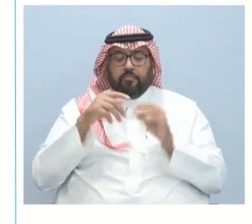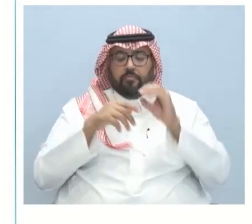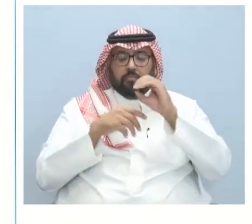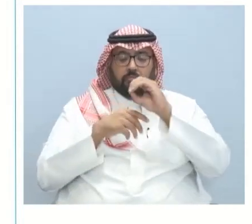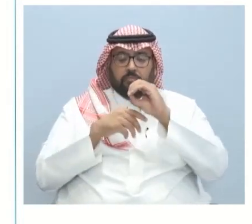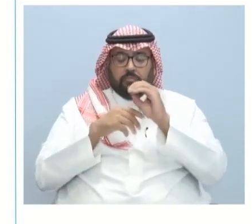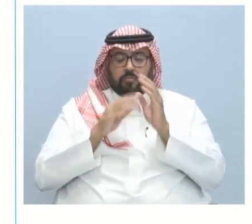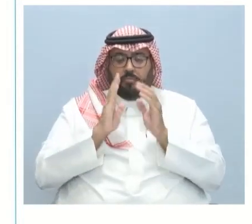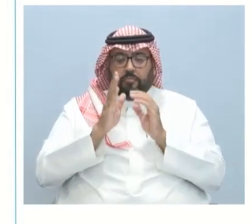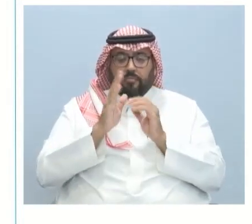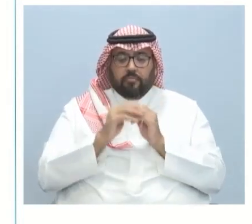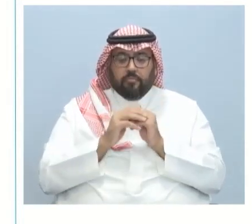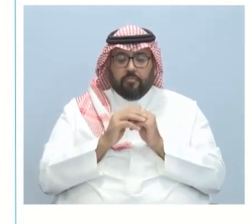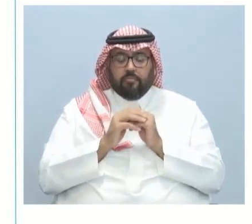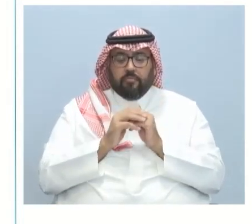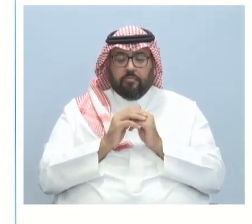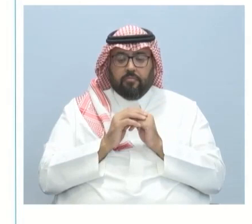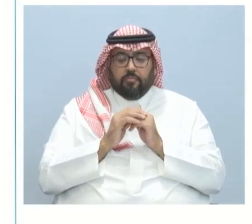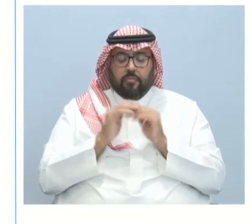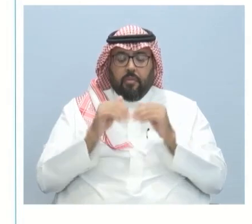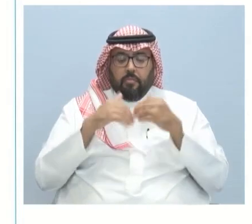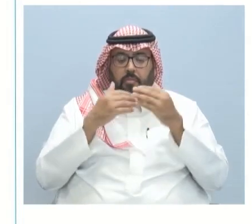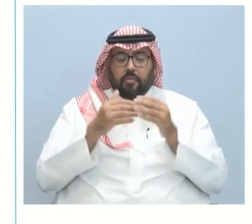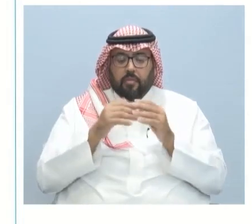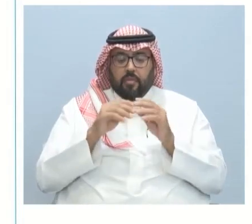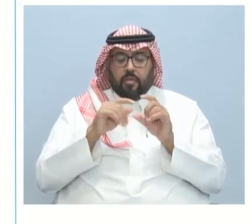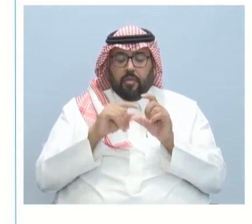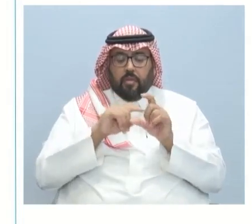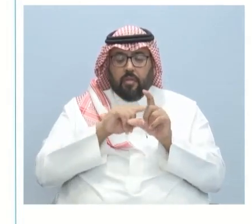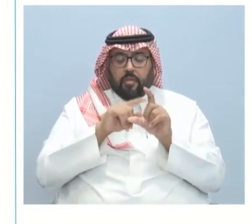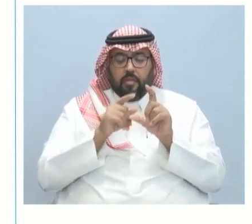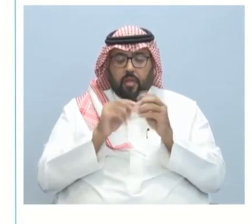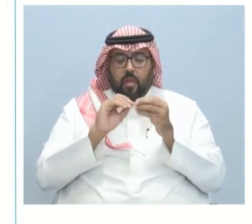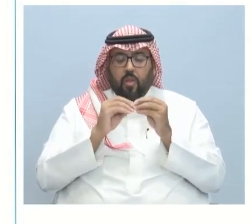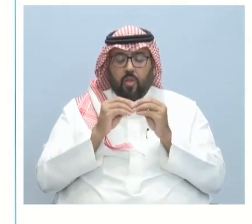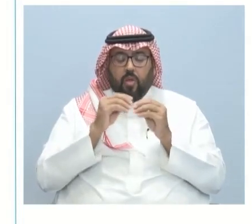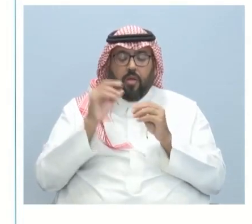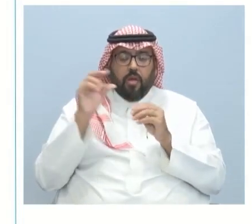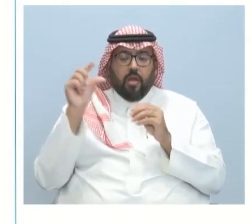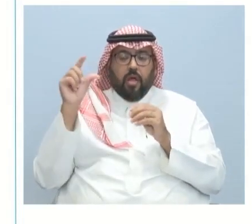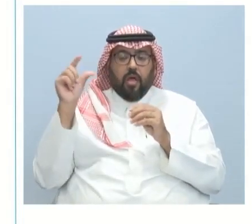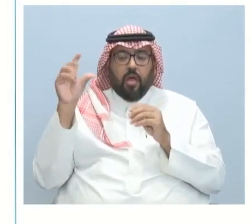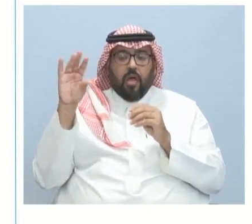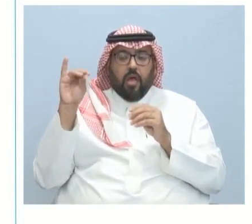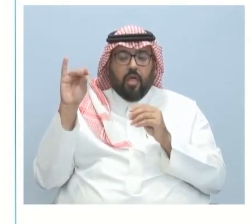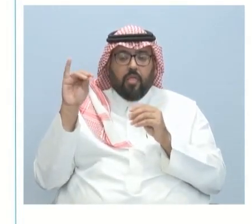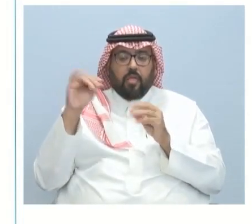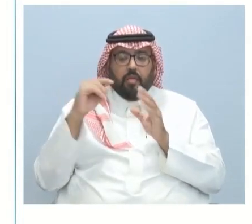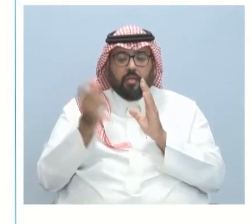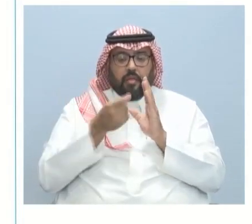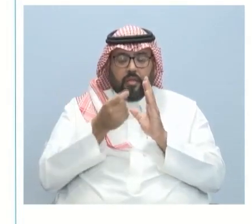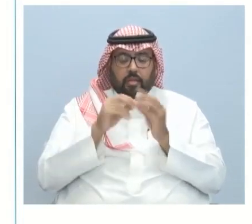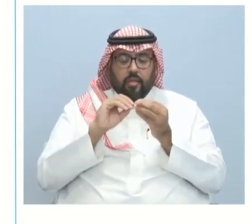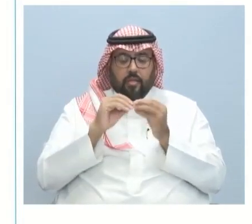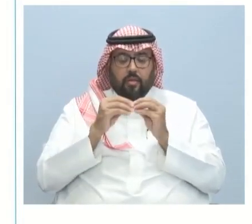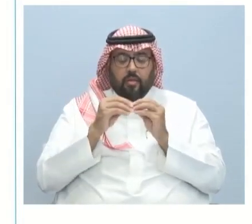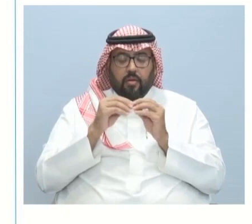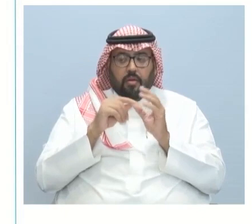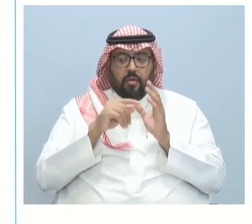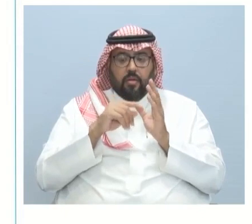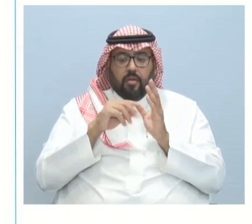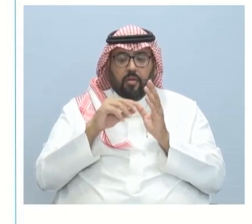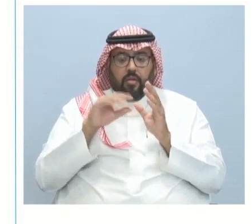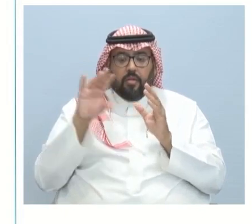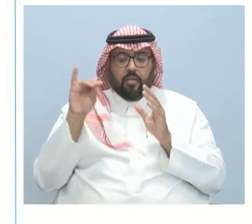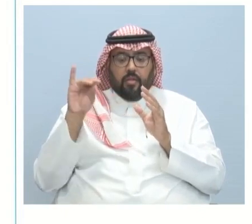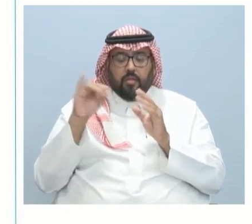تحرك الى الامام 57 بعد ذلك اضبط القلم على اللون الاخضر ليقوم بكتابه دائره اخرى باللون الاخضر